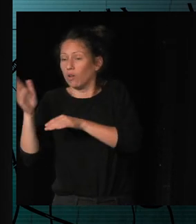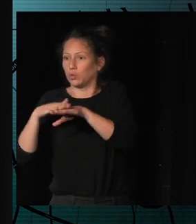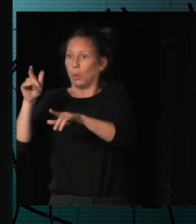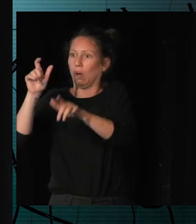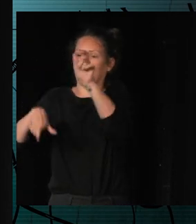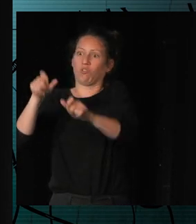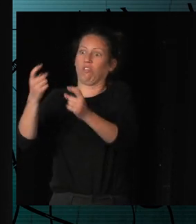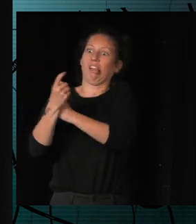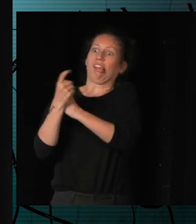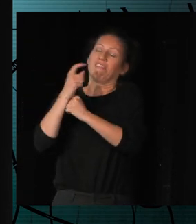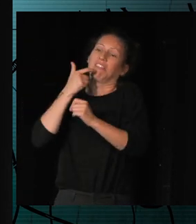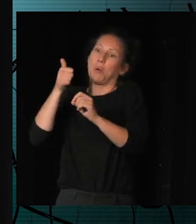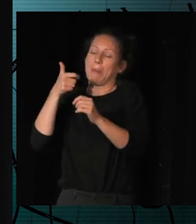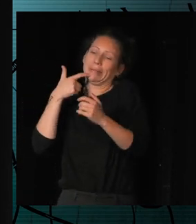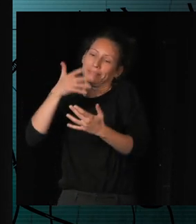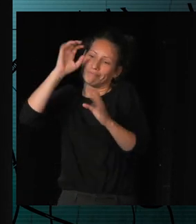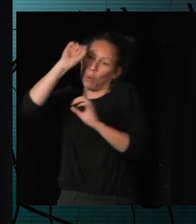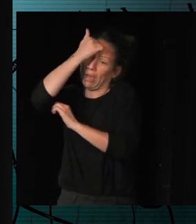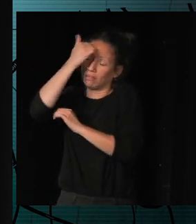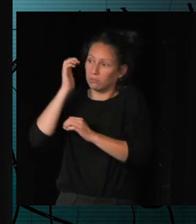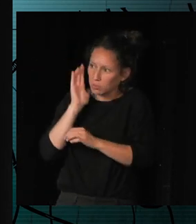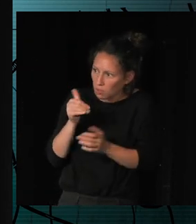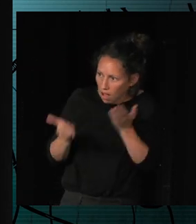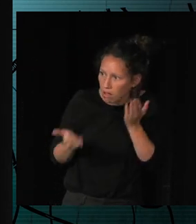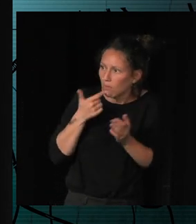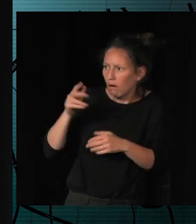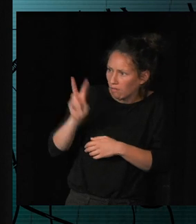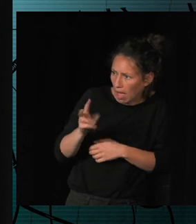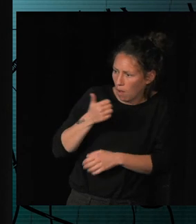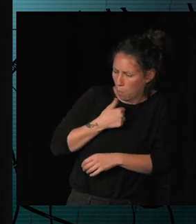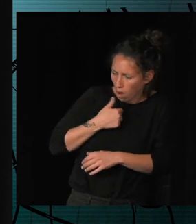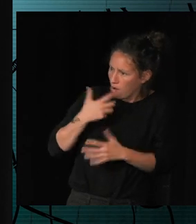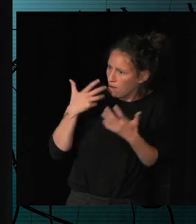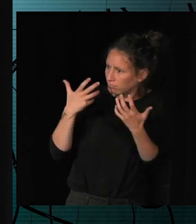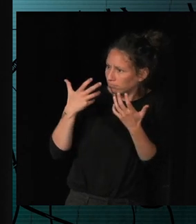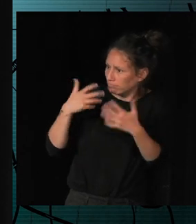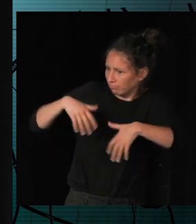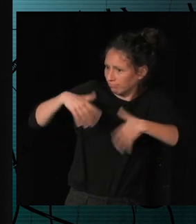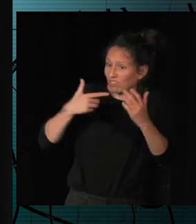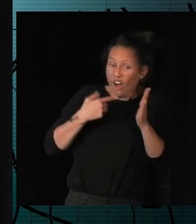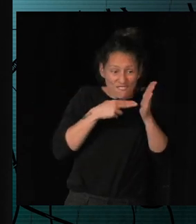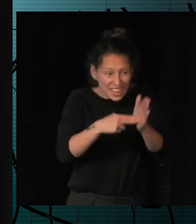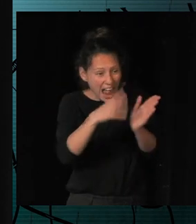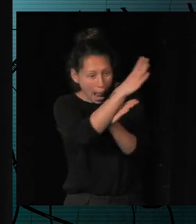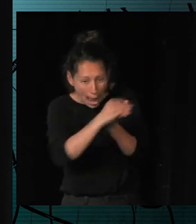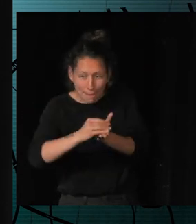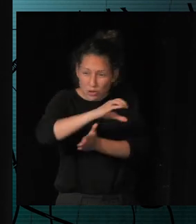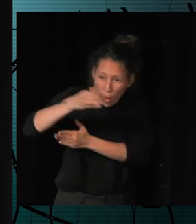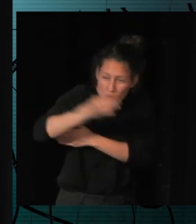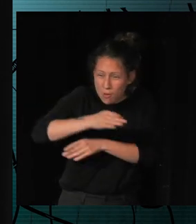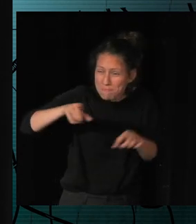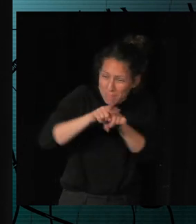mais moi j'aurais tendance en mode à trahisser allez-y franchement moi je vais être surpris je m'en fiche que soit pas ultra fidèle à trahisser